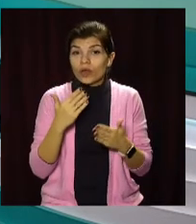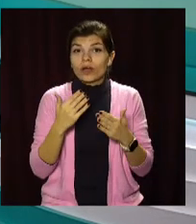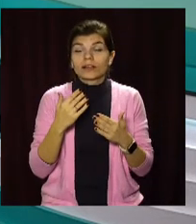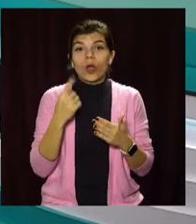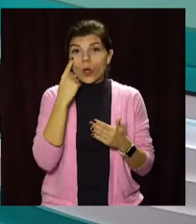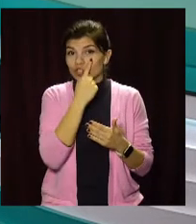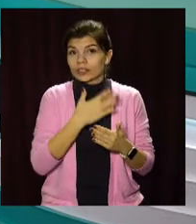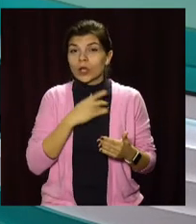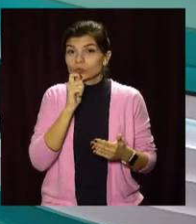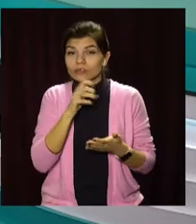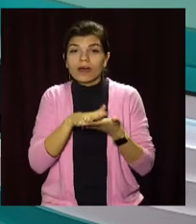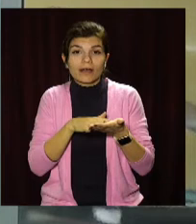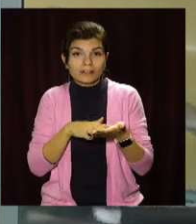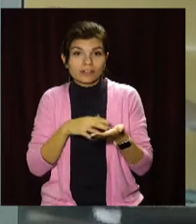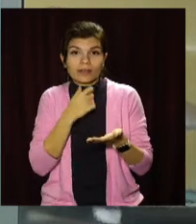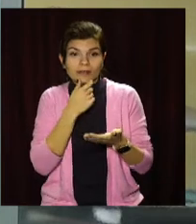наших журналістів далі у випуску.